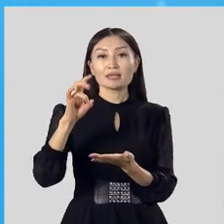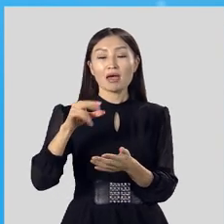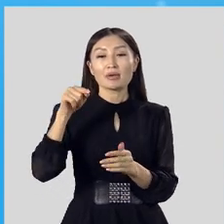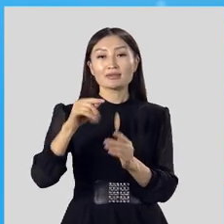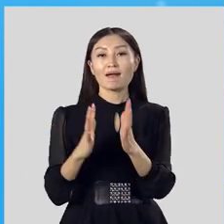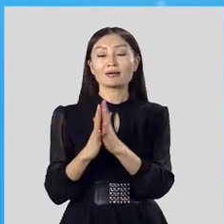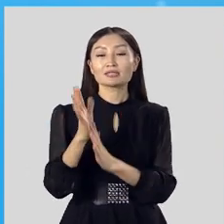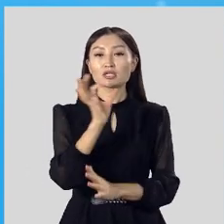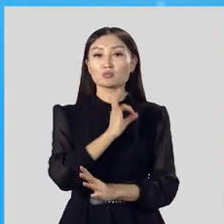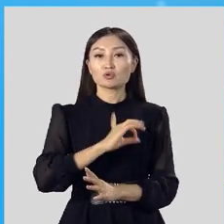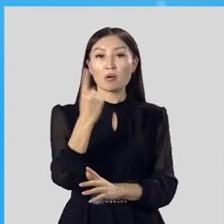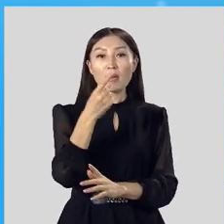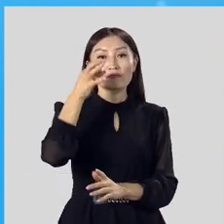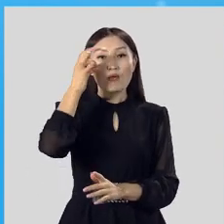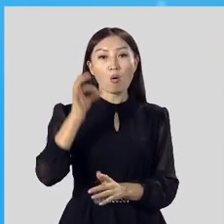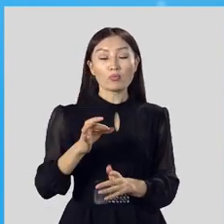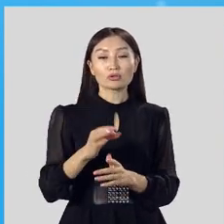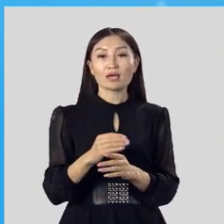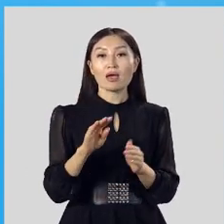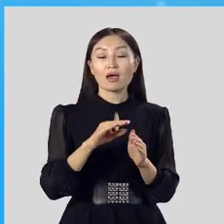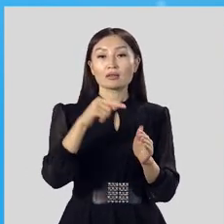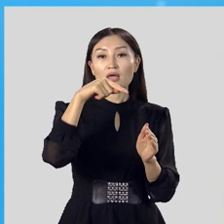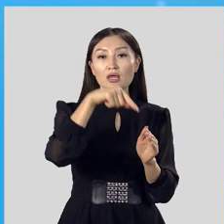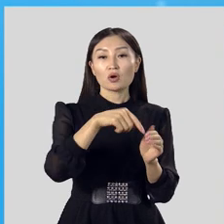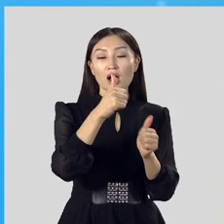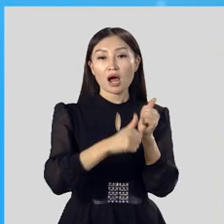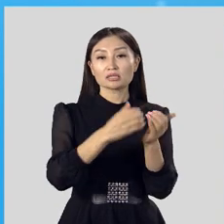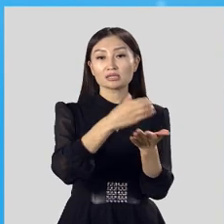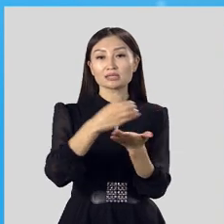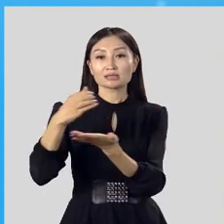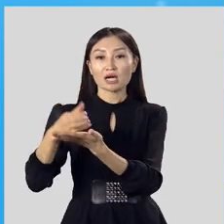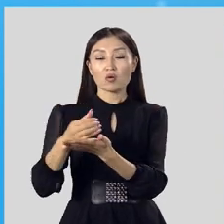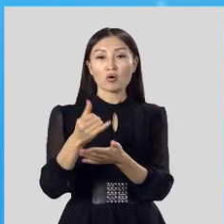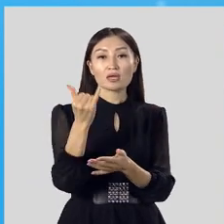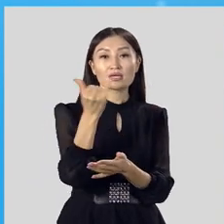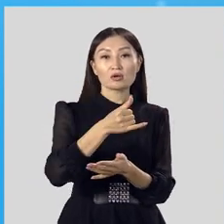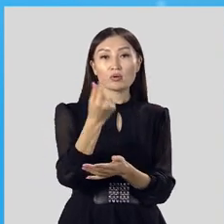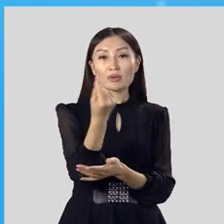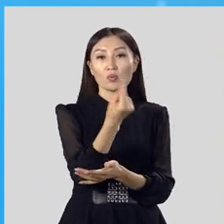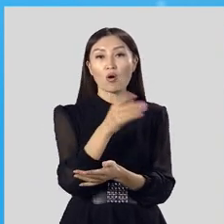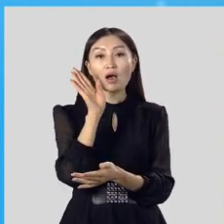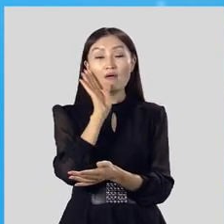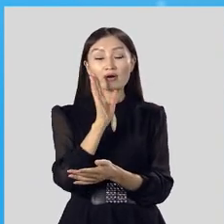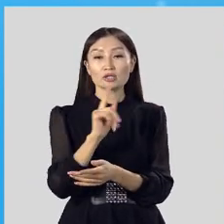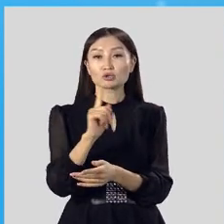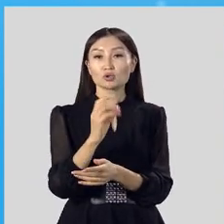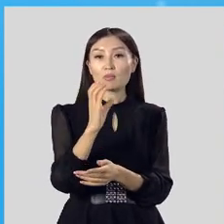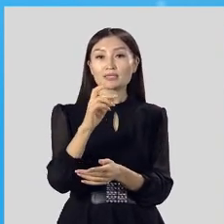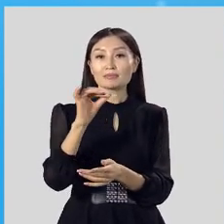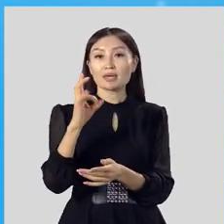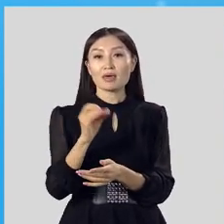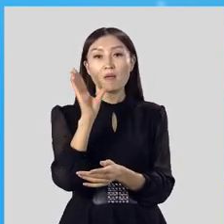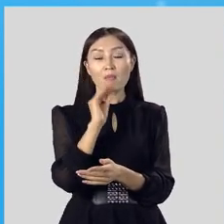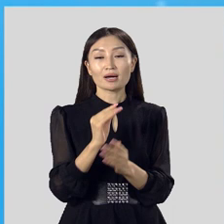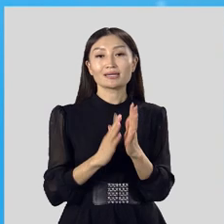которые использовали в 1-м опыте. На дно каждого стакана нальем немного воды, чтобы семена